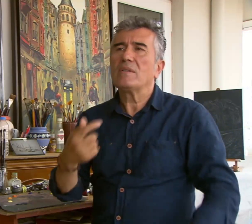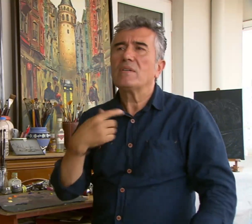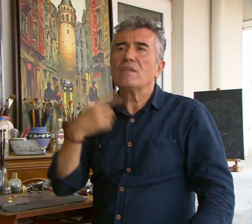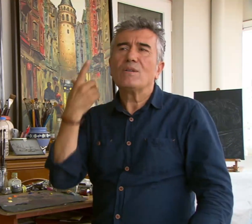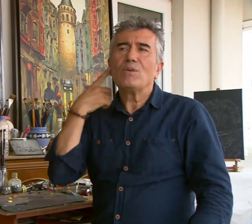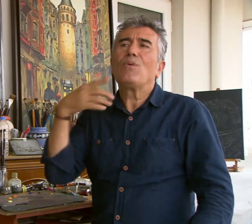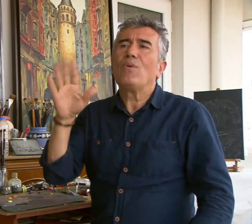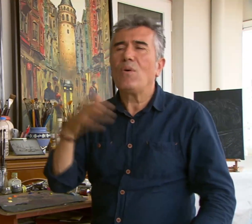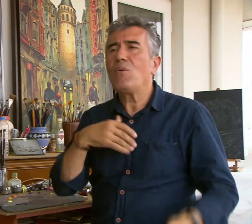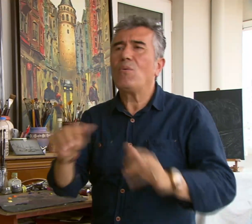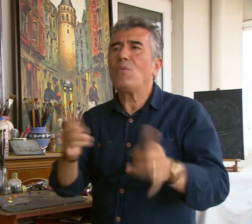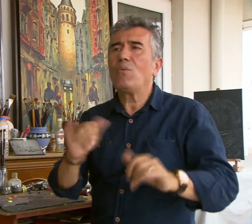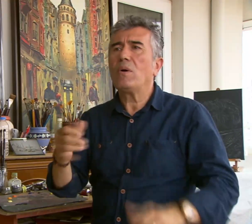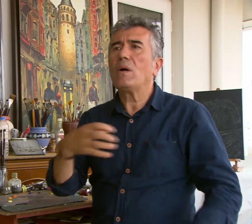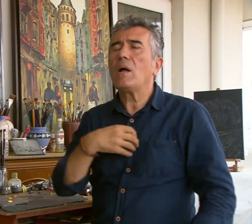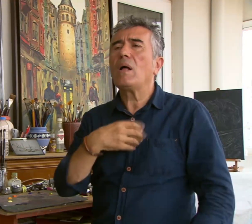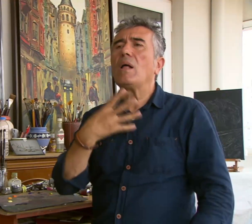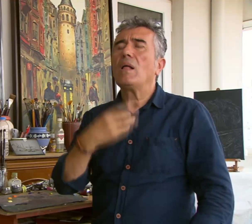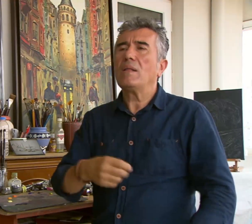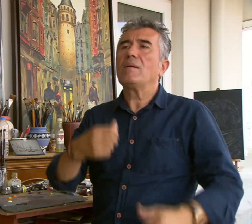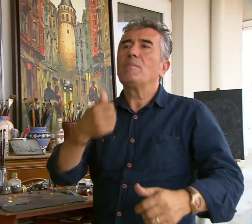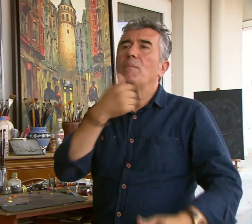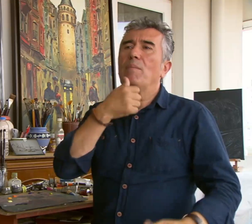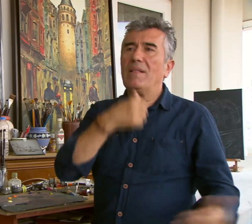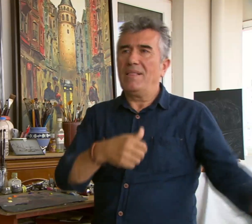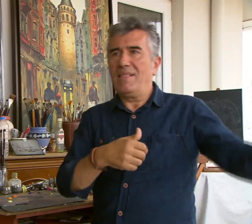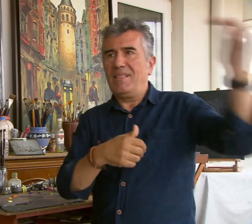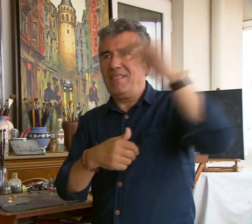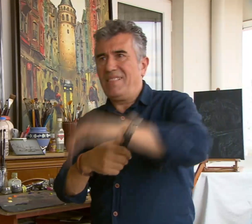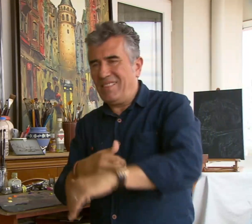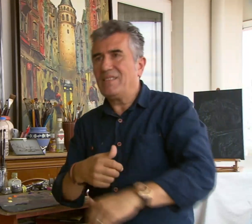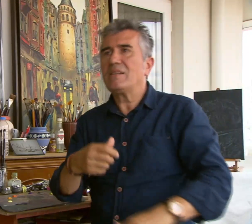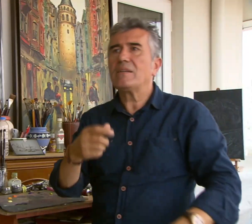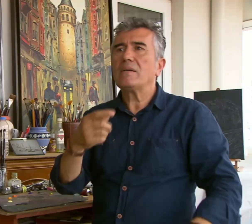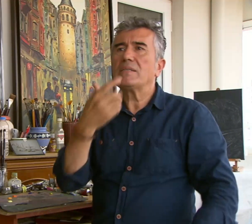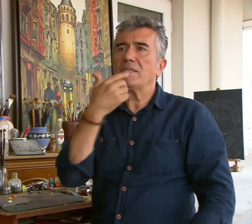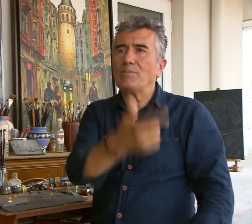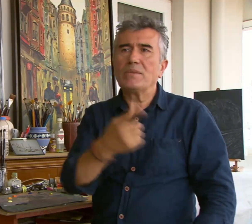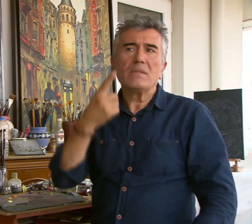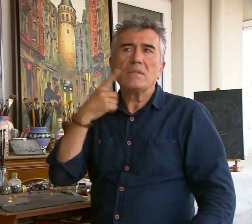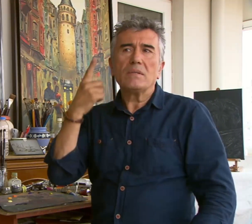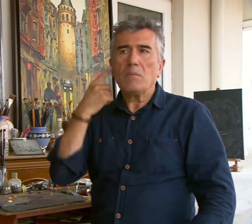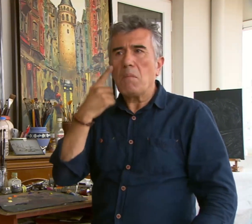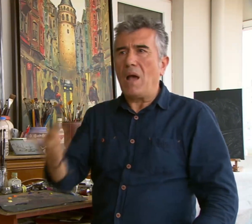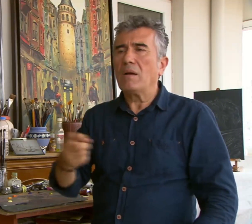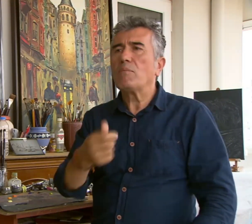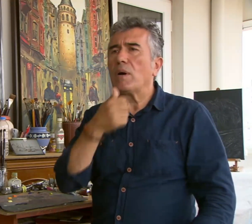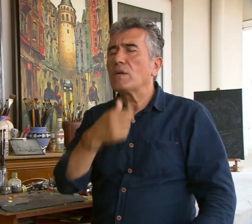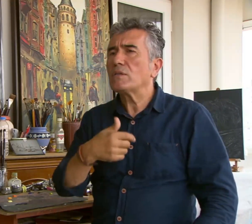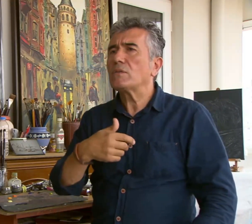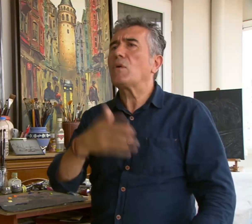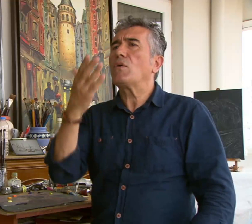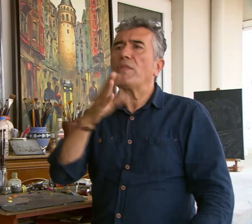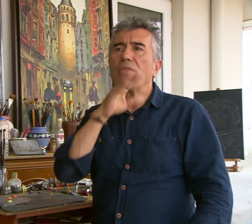kaşıkla çatalla vurmuş. Ben hala ses vermemişim. Ve daha sonra babam gelmiş eve. Demiş ki bizim